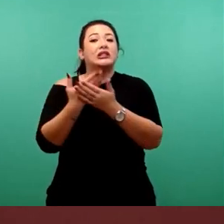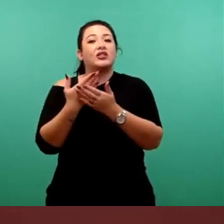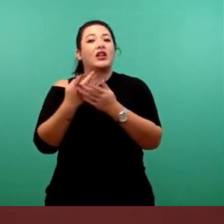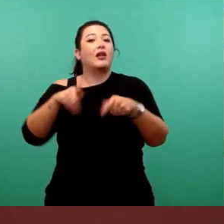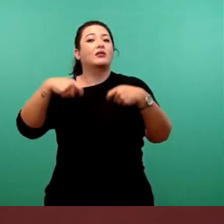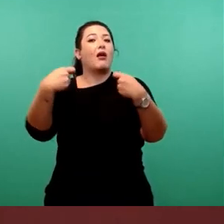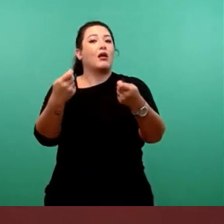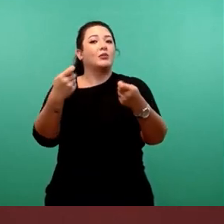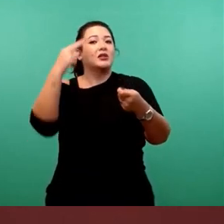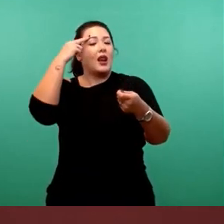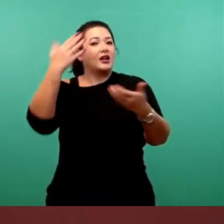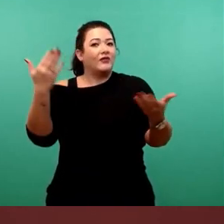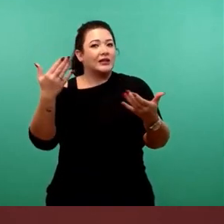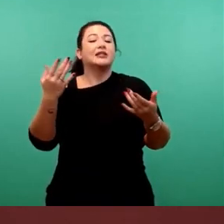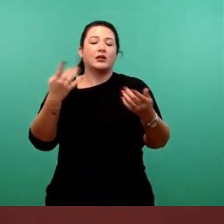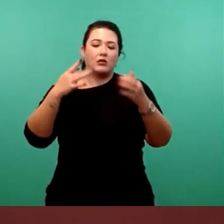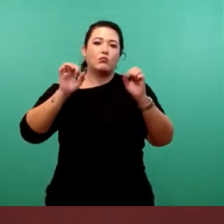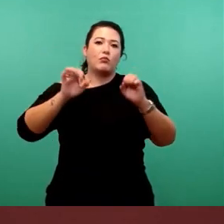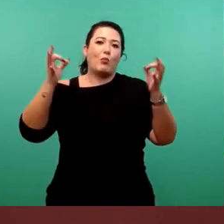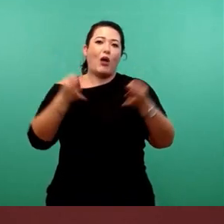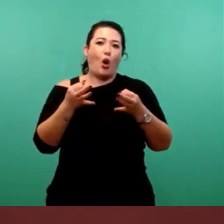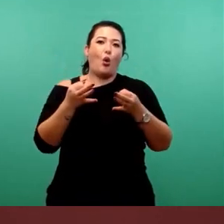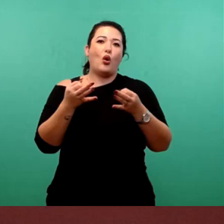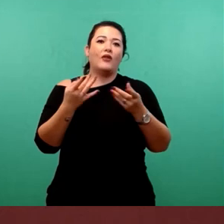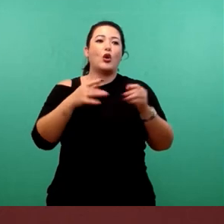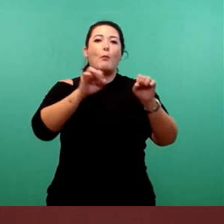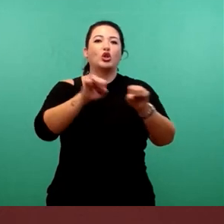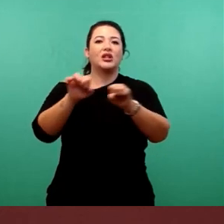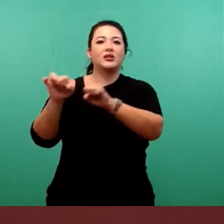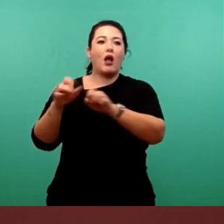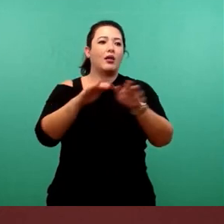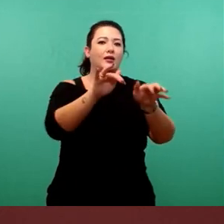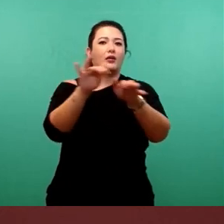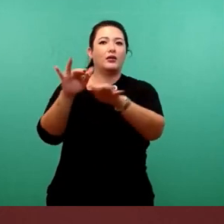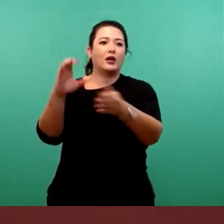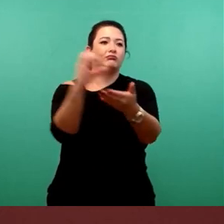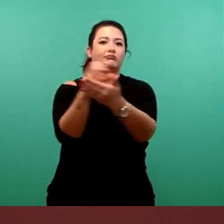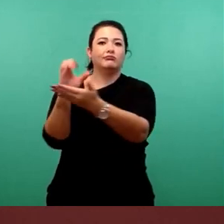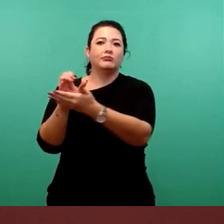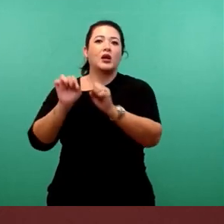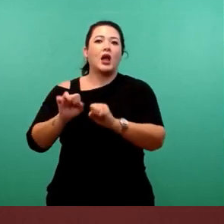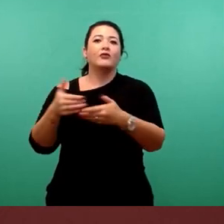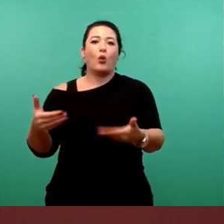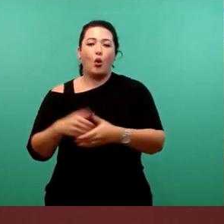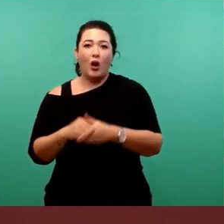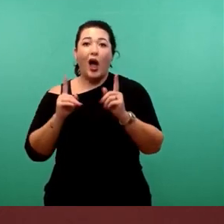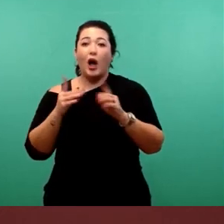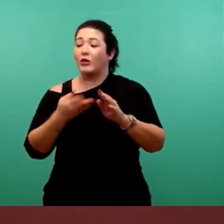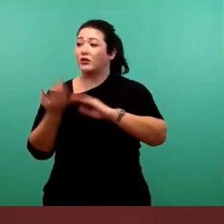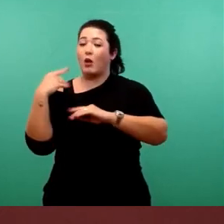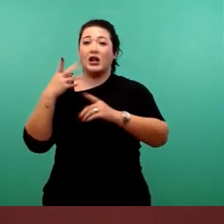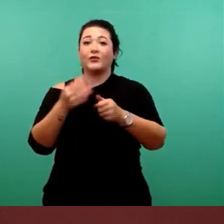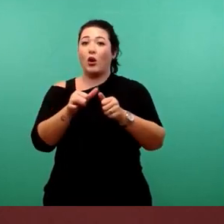Vorhaltekapazitäten braucht. Das ist übrigens damals auch vom Stadtrat beschlossen worden, aber die finanziellen Ressourcen dafür sind nicht bereitgestellt worden.